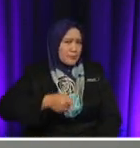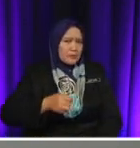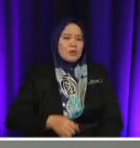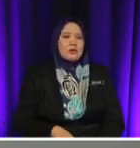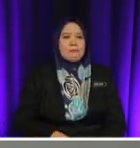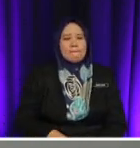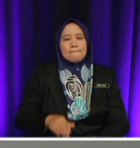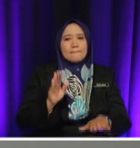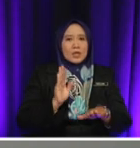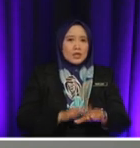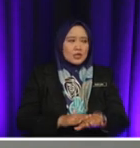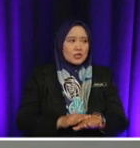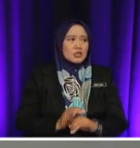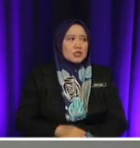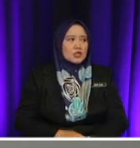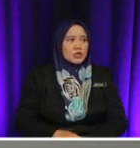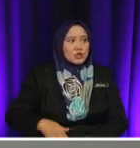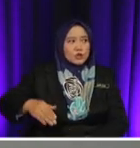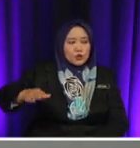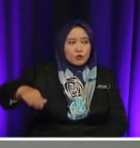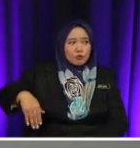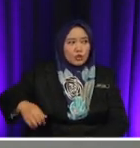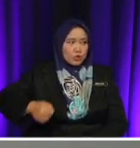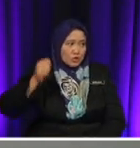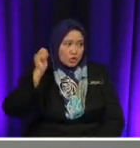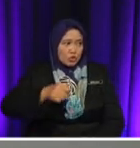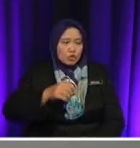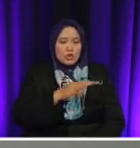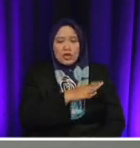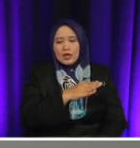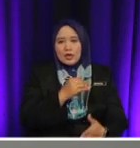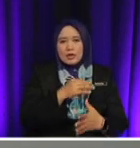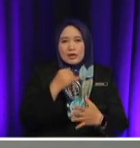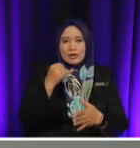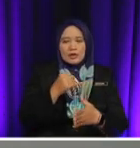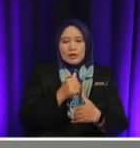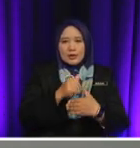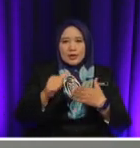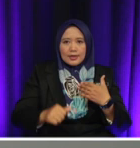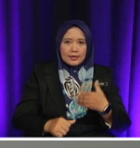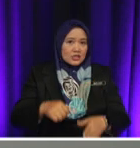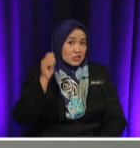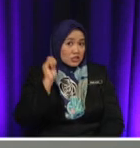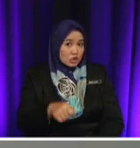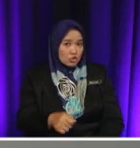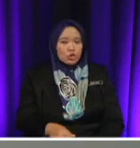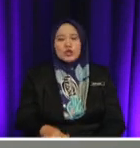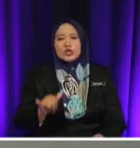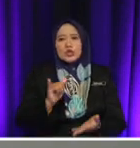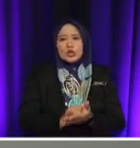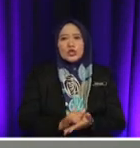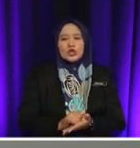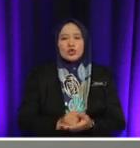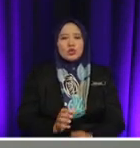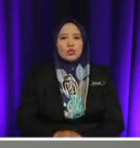sebelum dan sebelum untuk blok ganser dan juga blok kuprumprum okey so kita tengok pada jadual okey